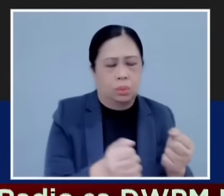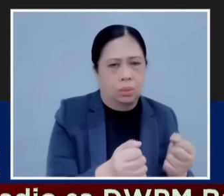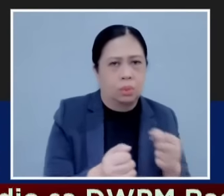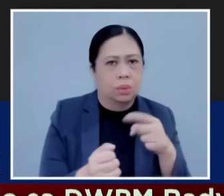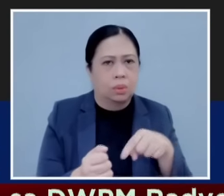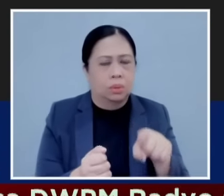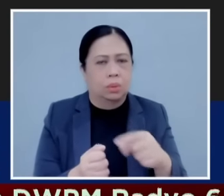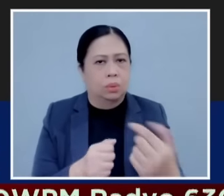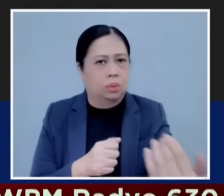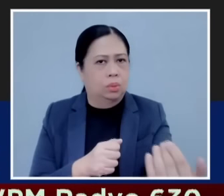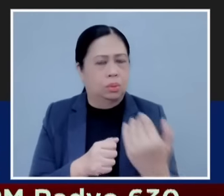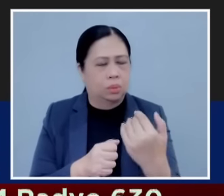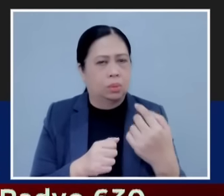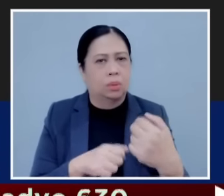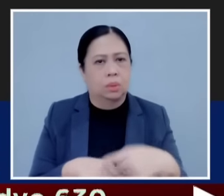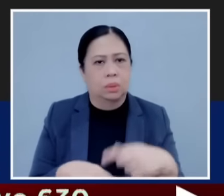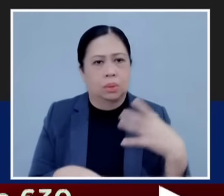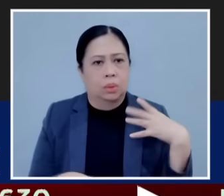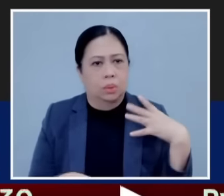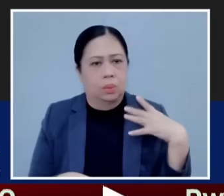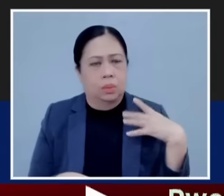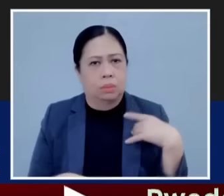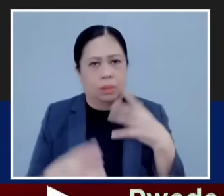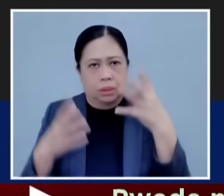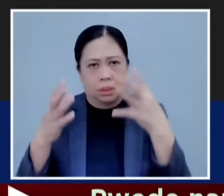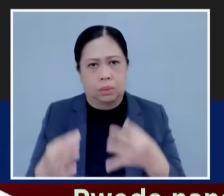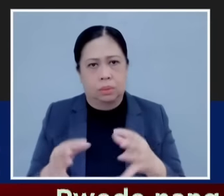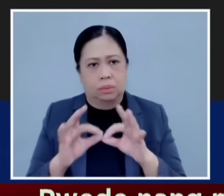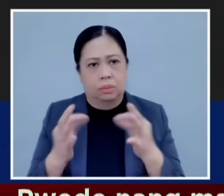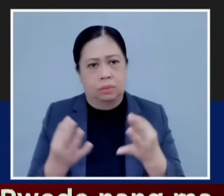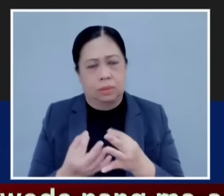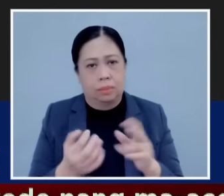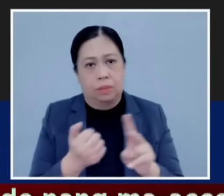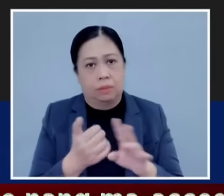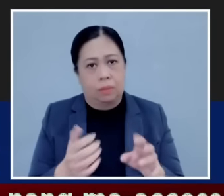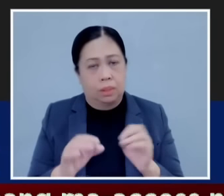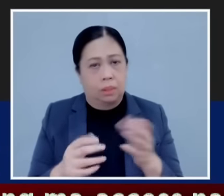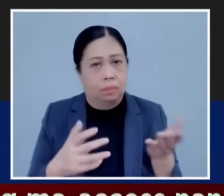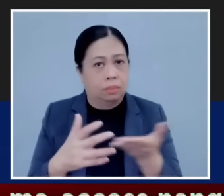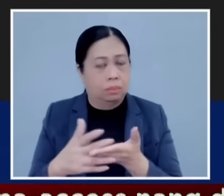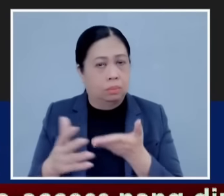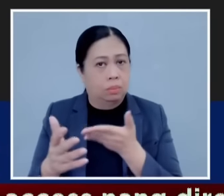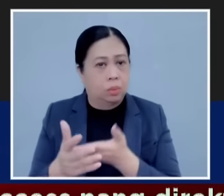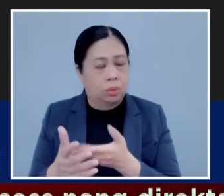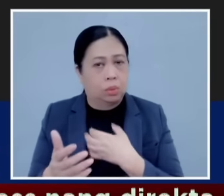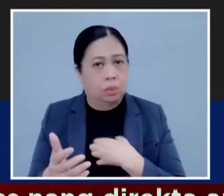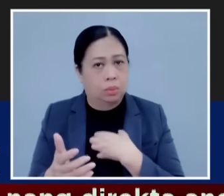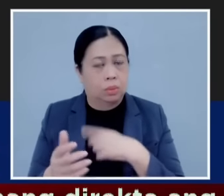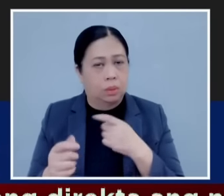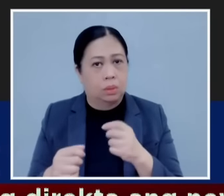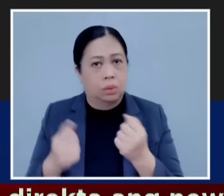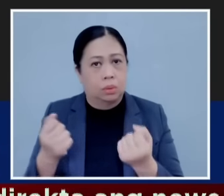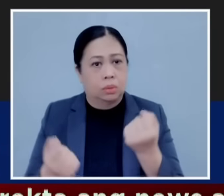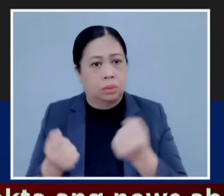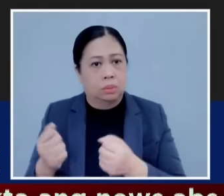ng motorsiklo. Hinihintay pa ang desisyon ng pamilya ng biktima kung sasampahan ng reklamo ang driver ng